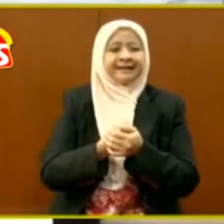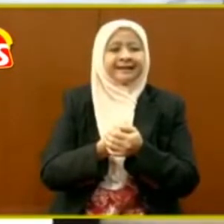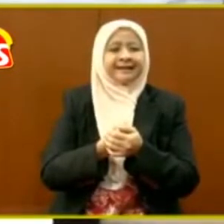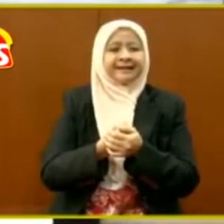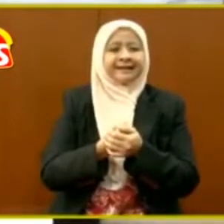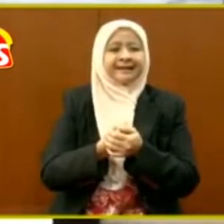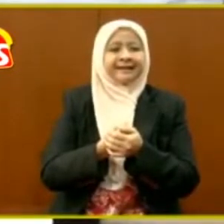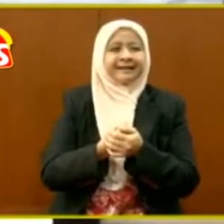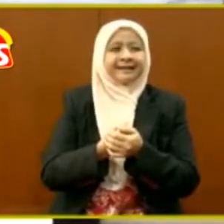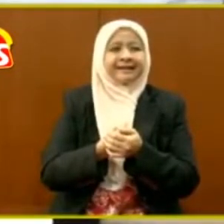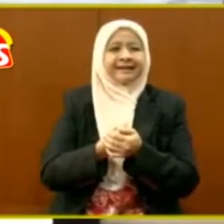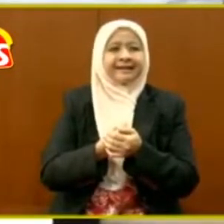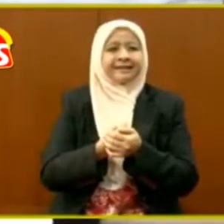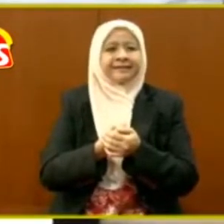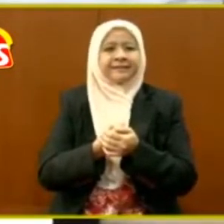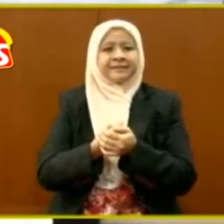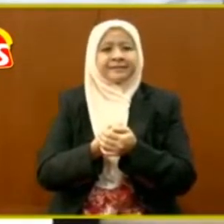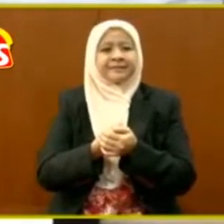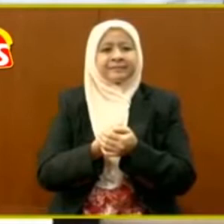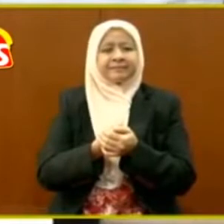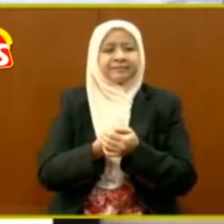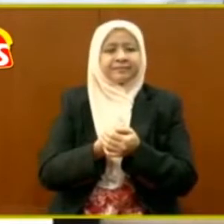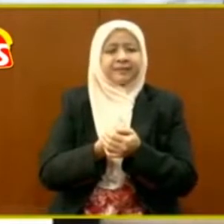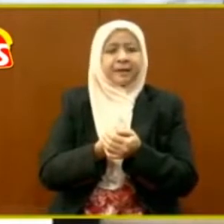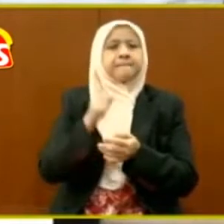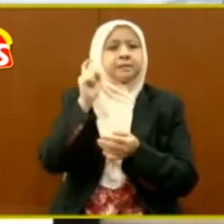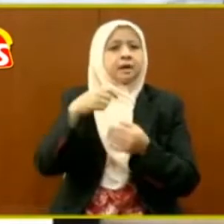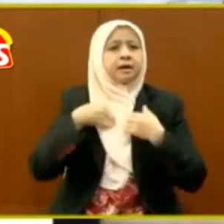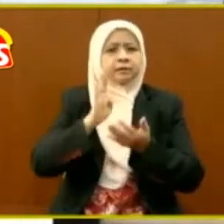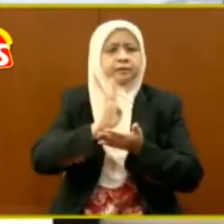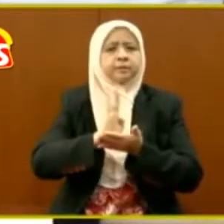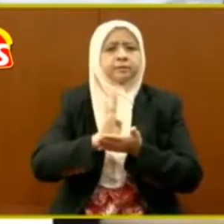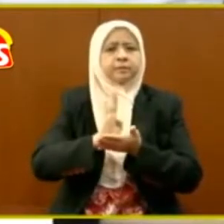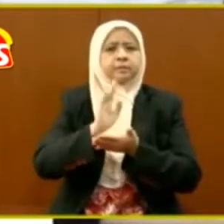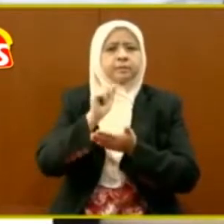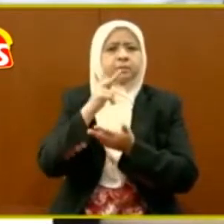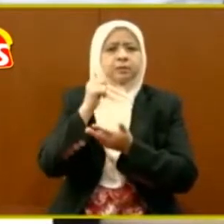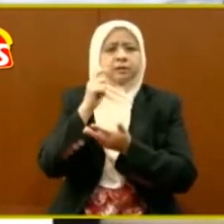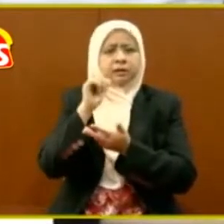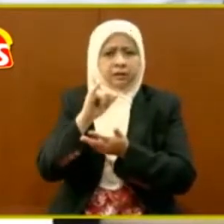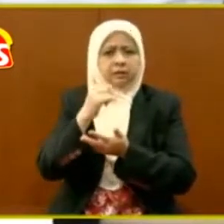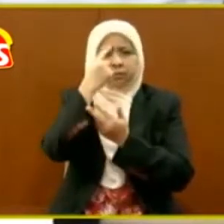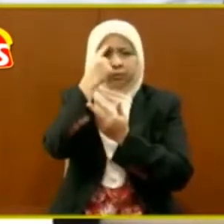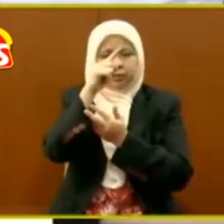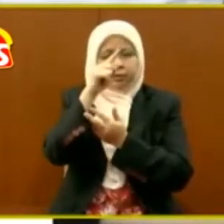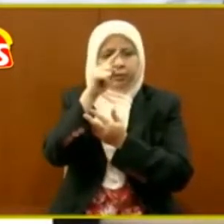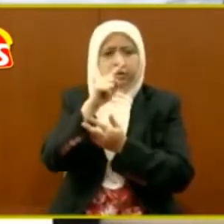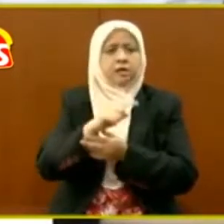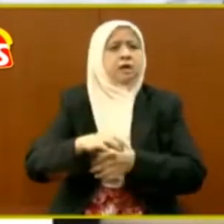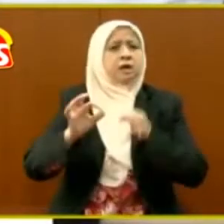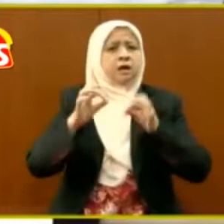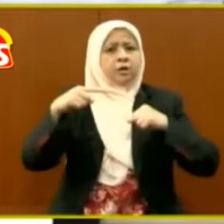kebalikannya kalo speakernya tadi woi masuk ke atas satu bukti jangan meledak tuh eh kalau Nature